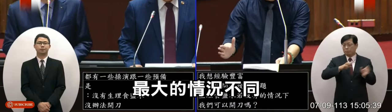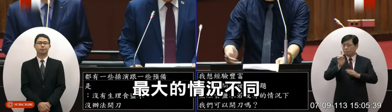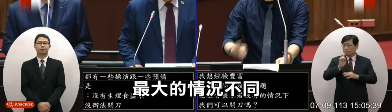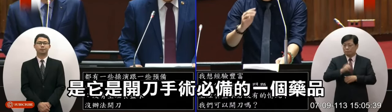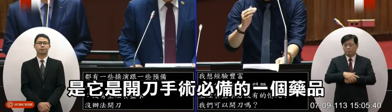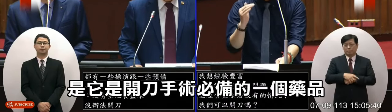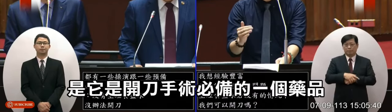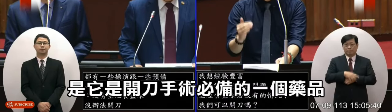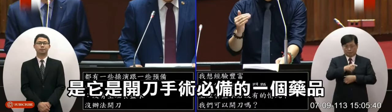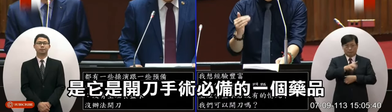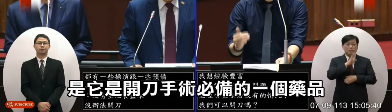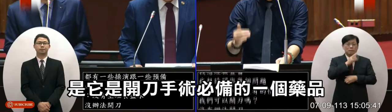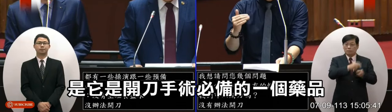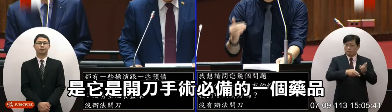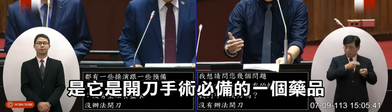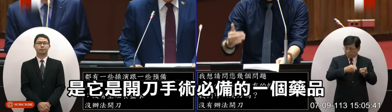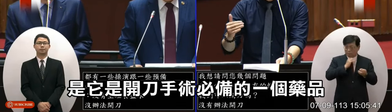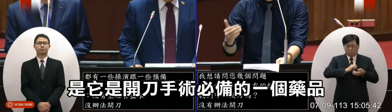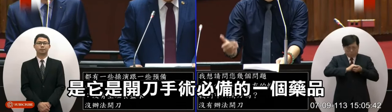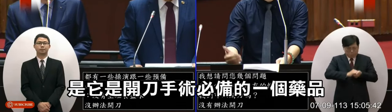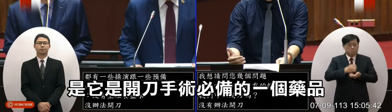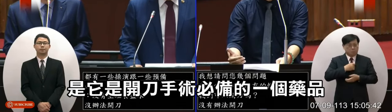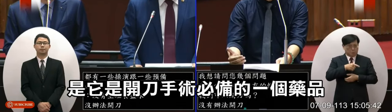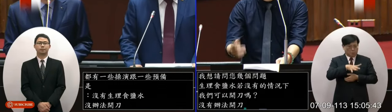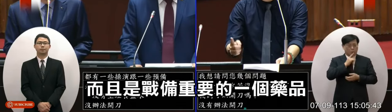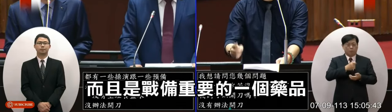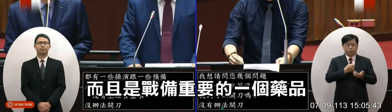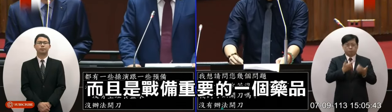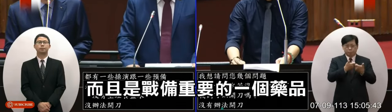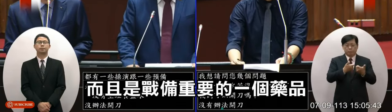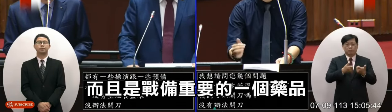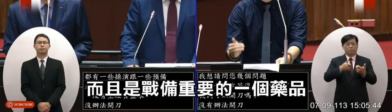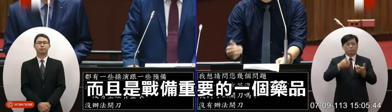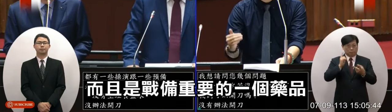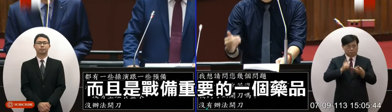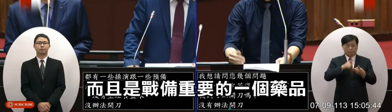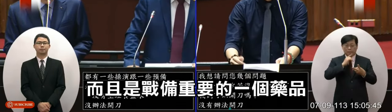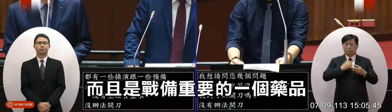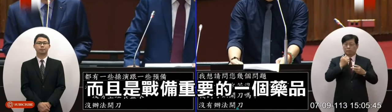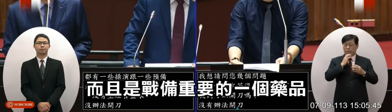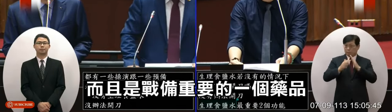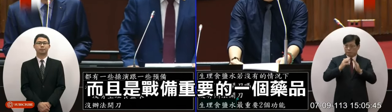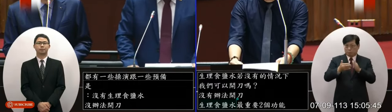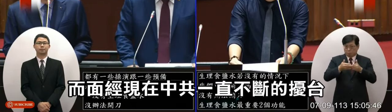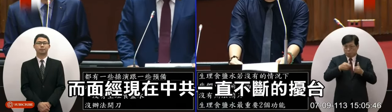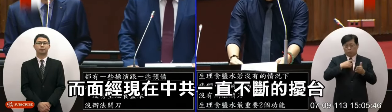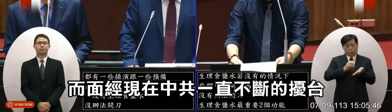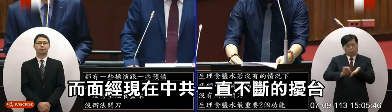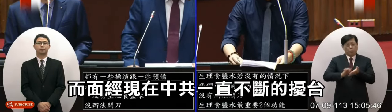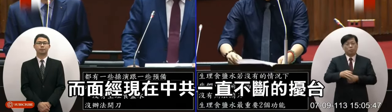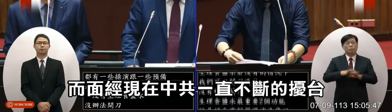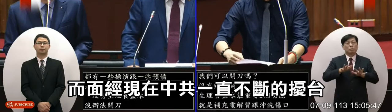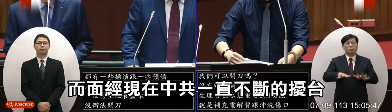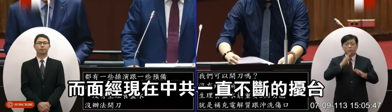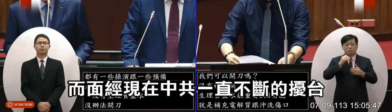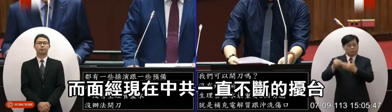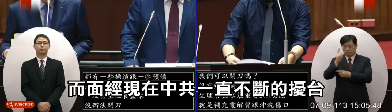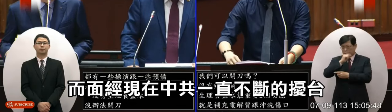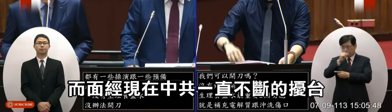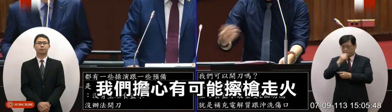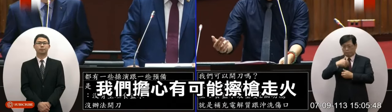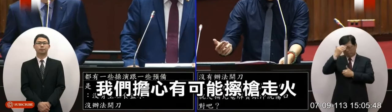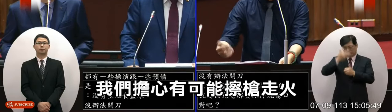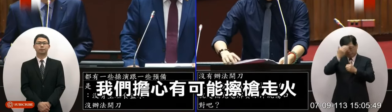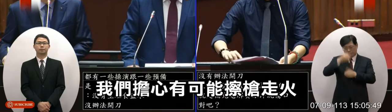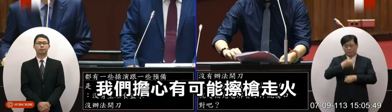况不同是，它是开刀手术必备的一个药品，而且是战备重要的一个药品。而面筋现在中共一直不断的老